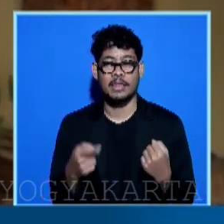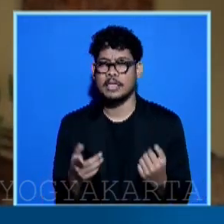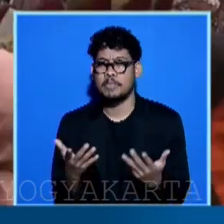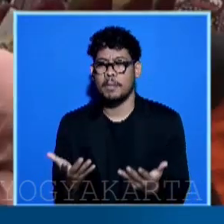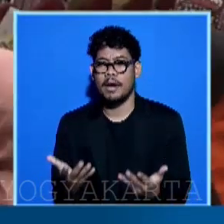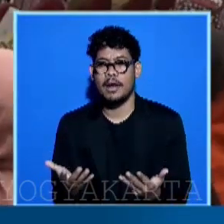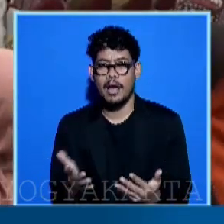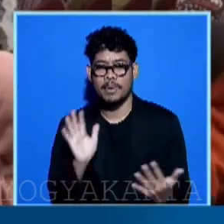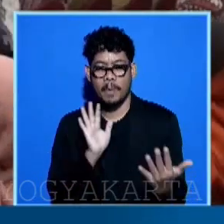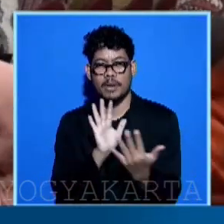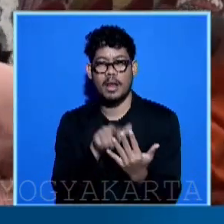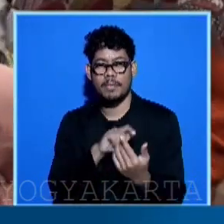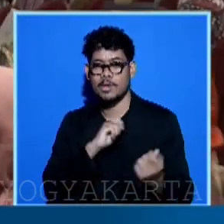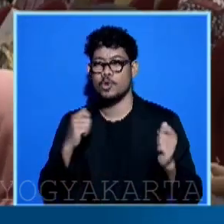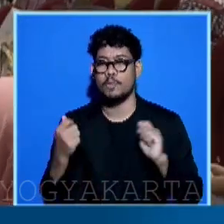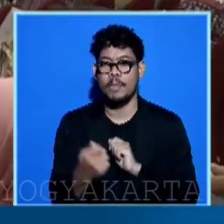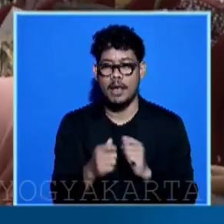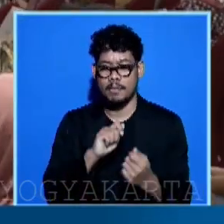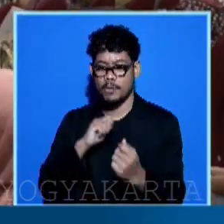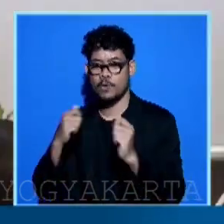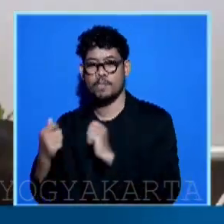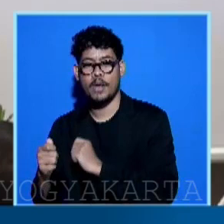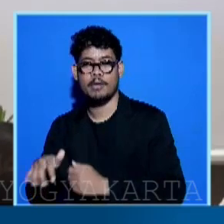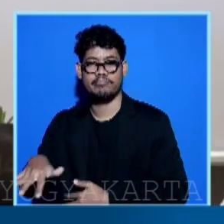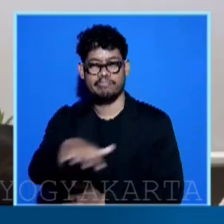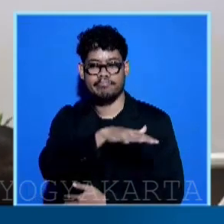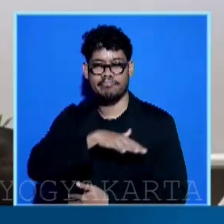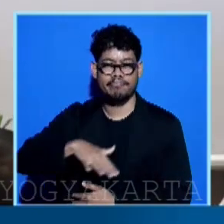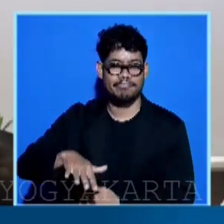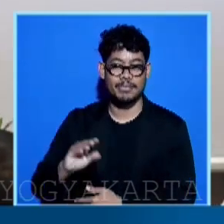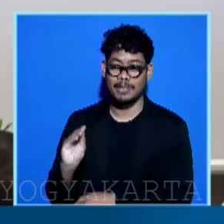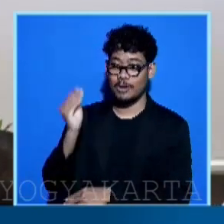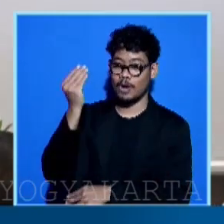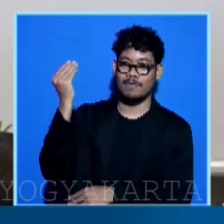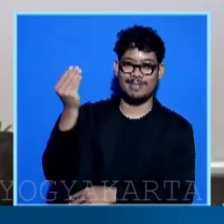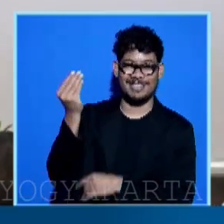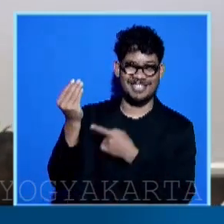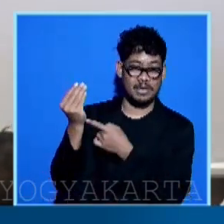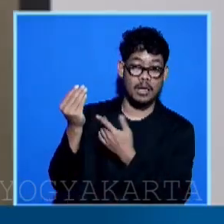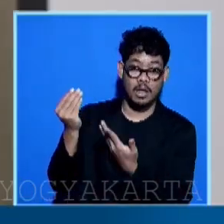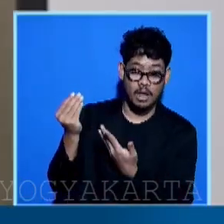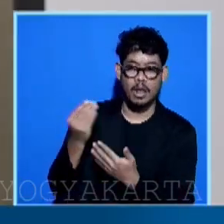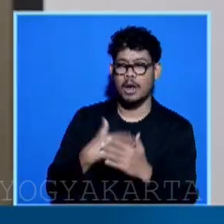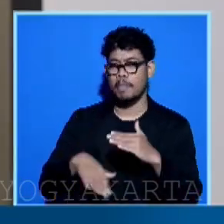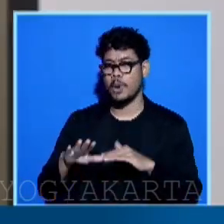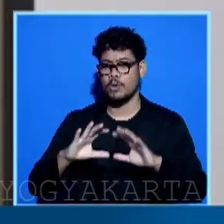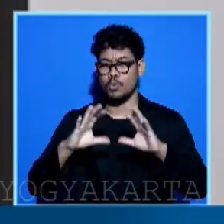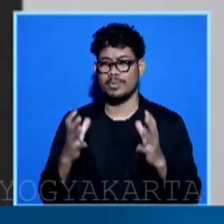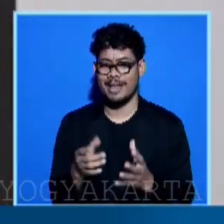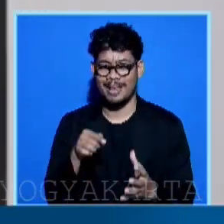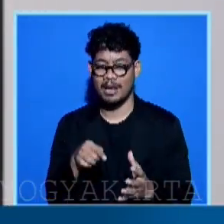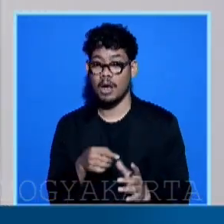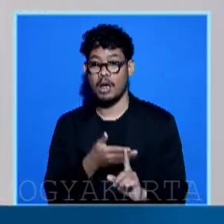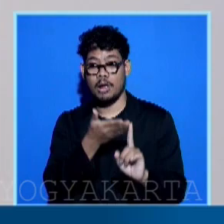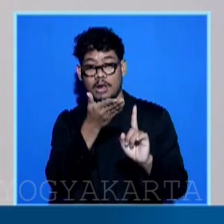itu ya panitia healing for a better World ROM heranto mengatakan kegiatan tersebut digelar tidak hanya membahas